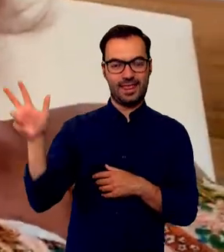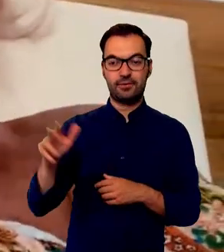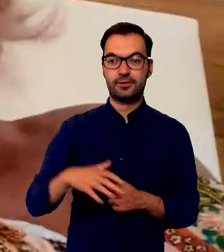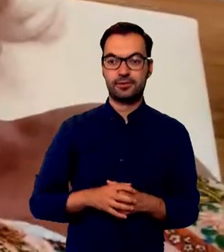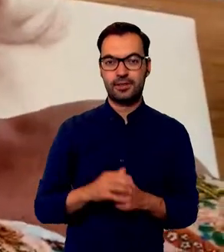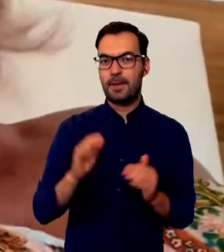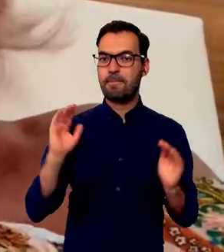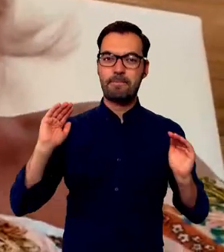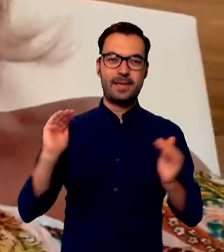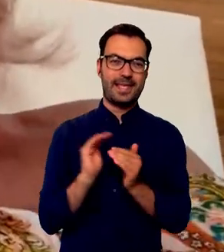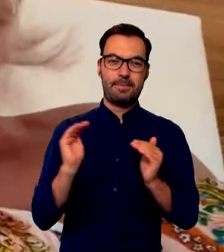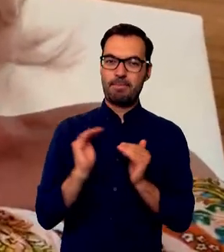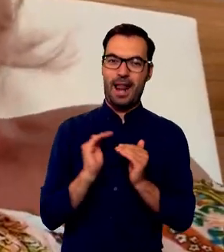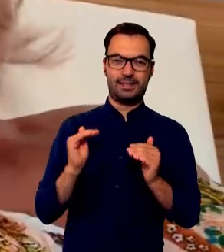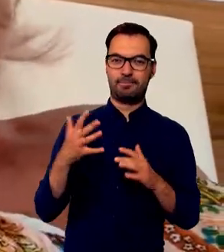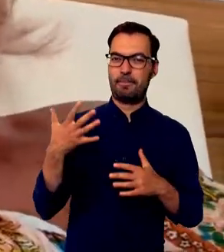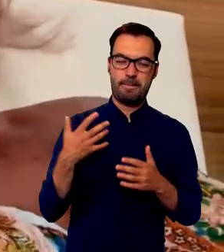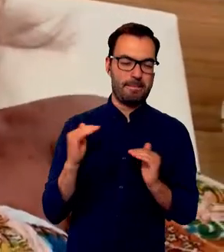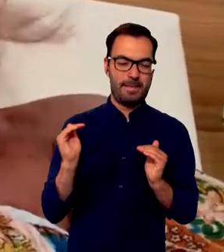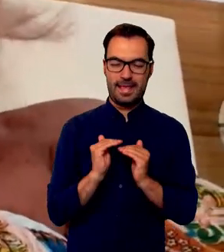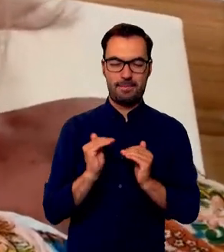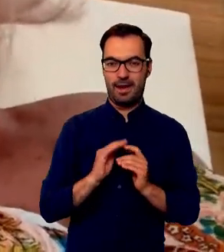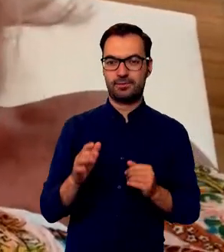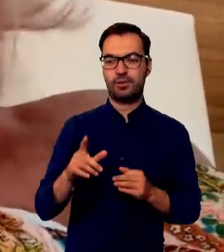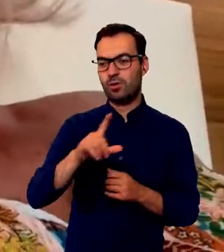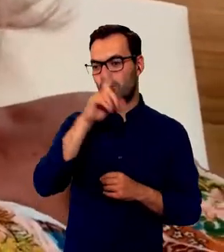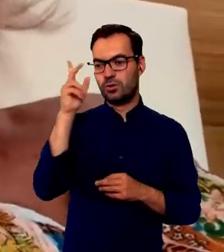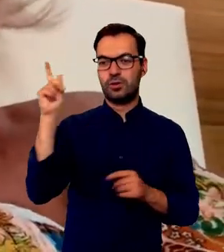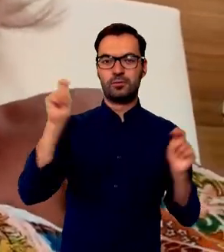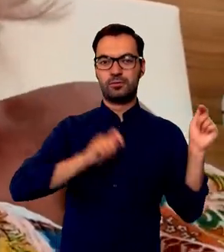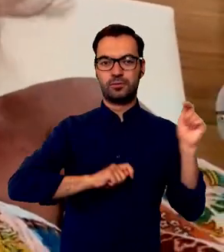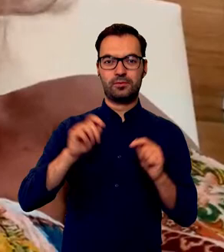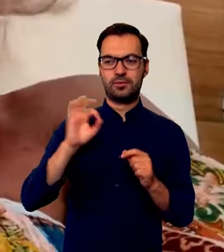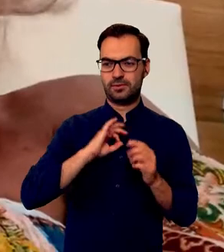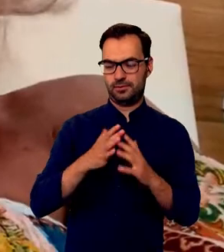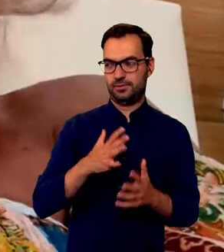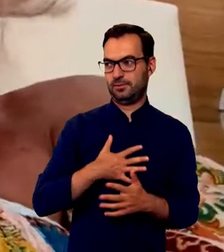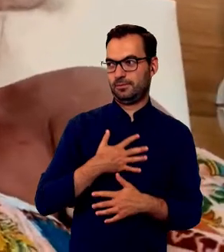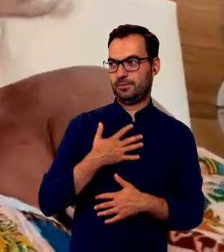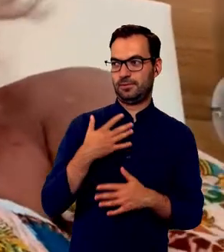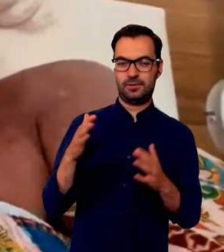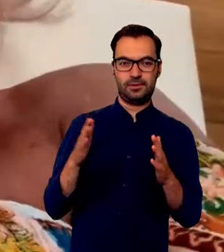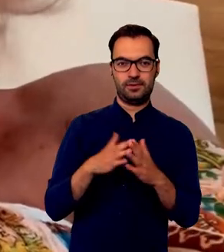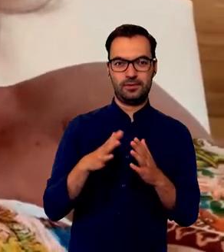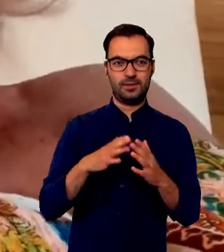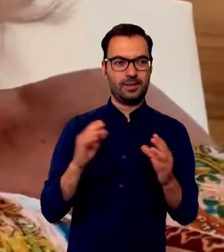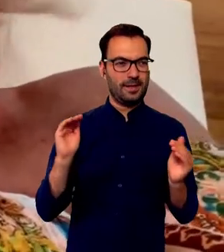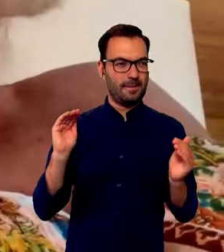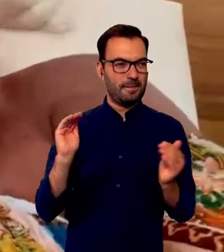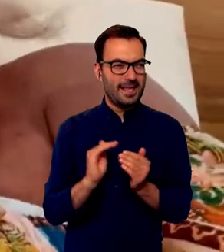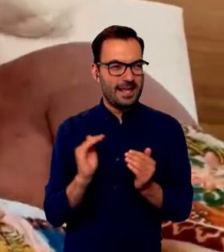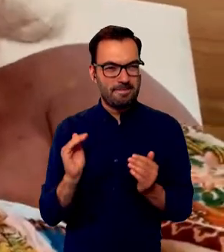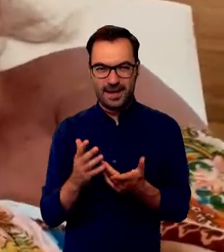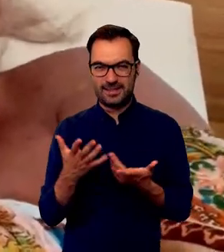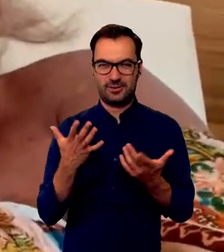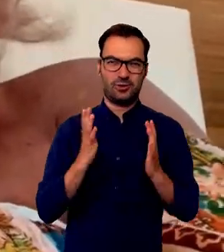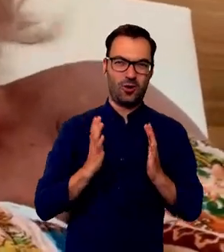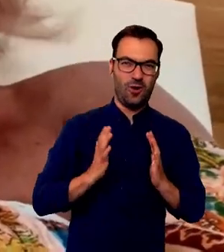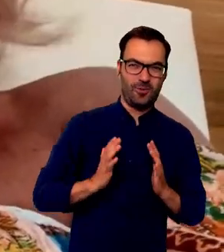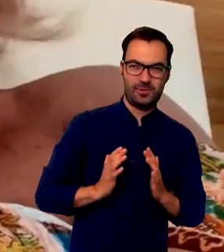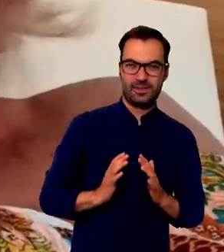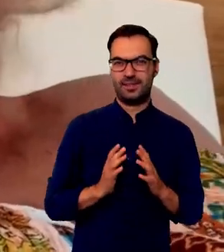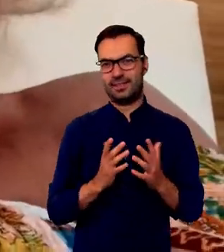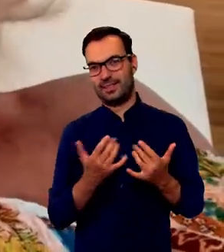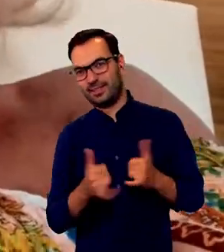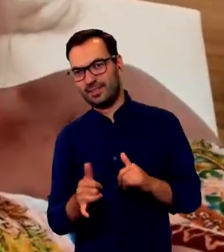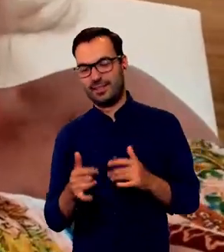powiedziała, minimalistyczny. Zresztą ludzie, którzy przyjeżdżają do mojego, co się dziwią, mówią, że ten twój to taki minimalny, ale taki jednak